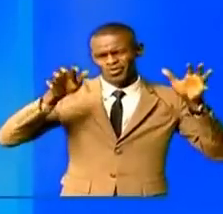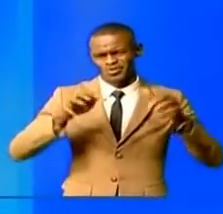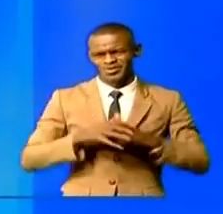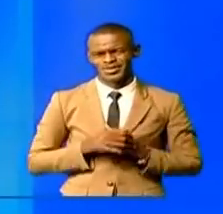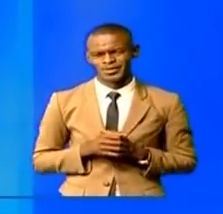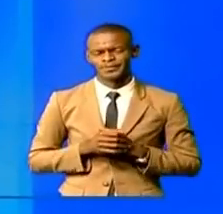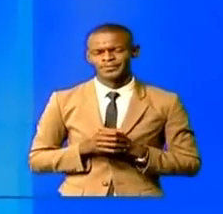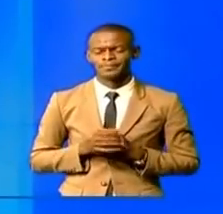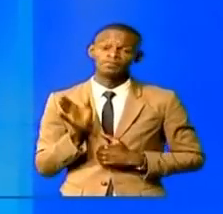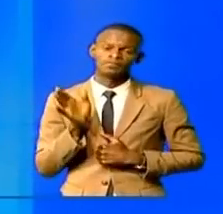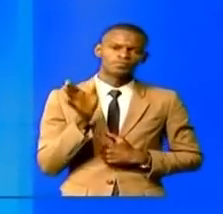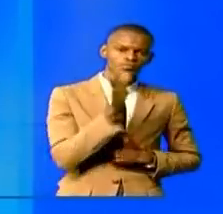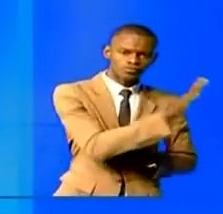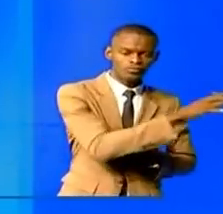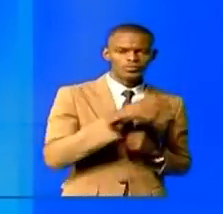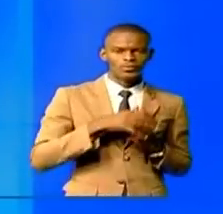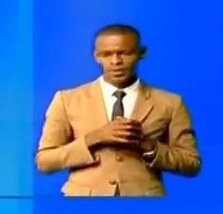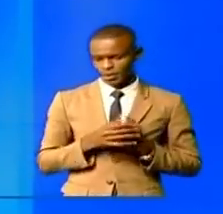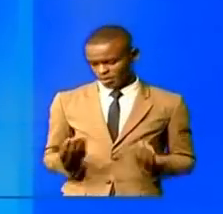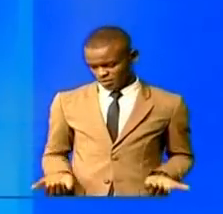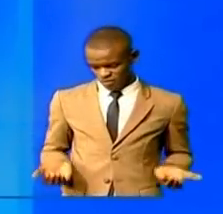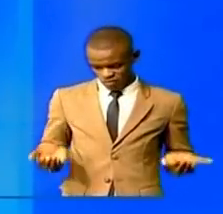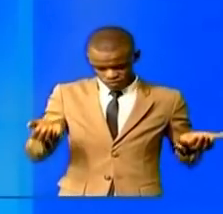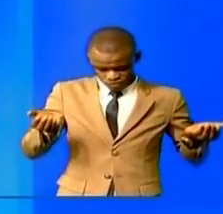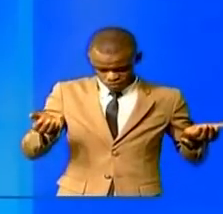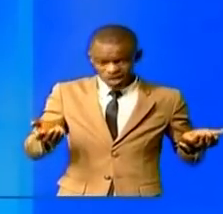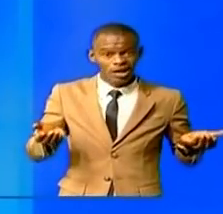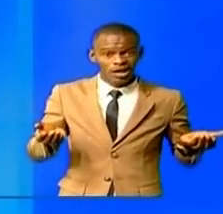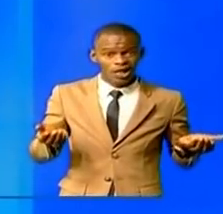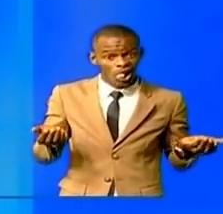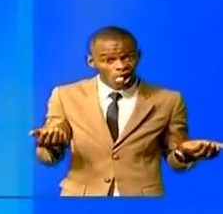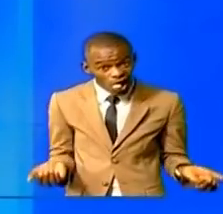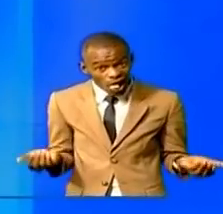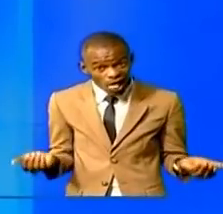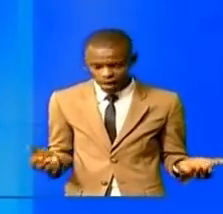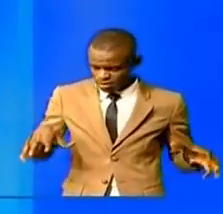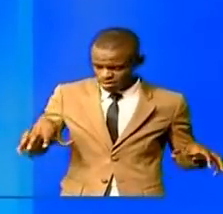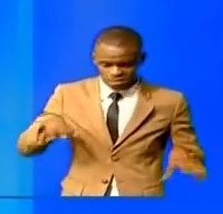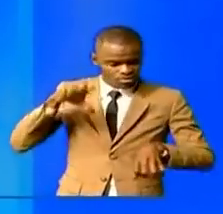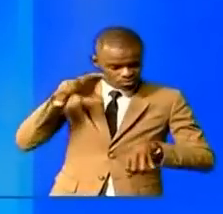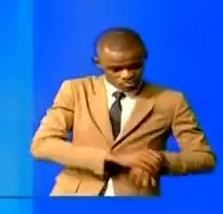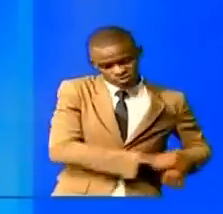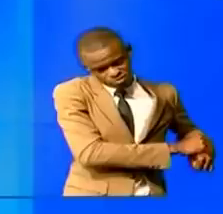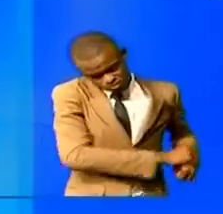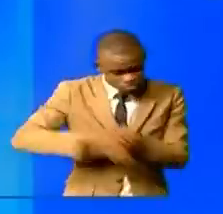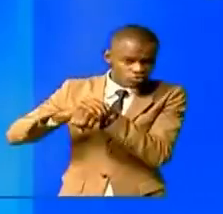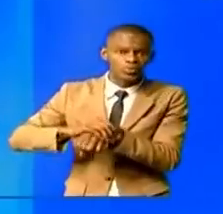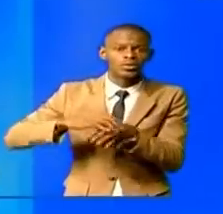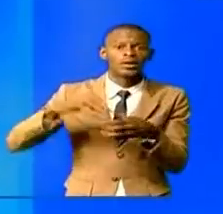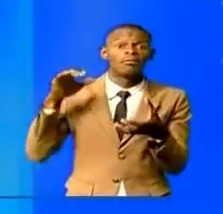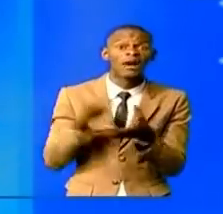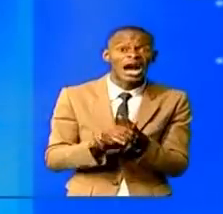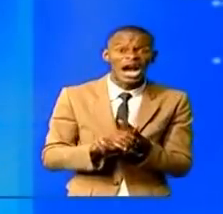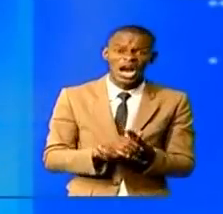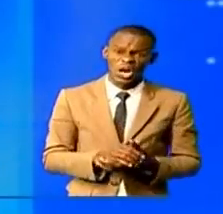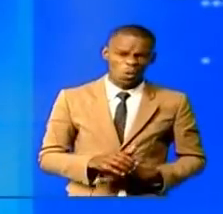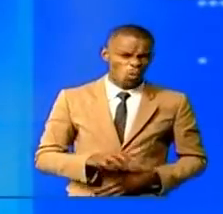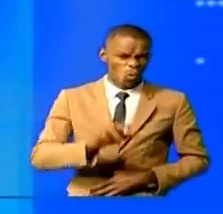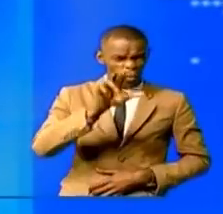Mariage précoce, parlons-en dans ce journal. Le gouverneur du Kassai sensibilise la population sur l'abandon de cette pratique.